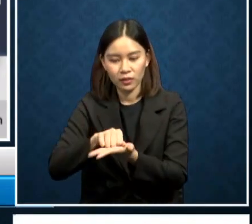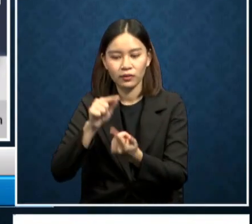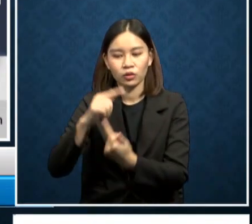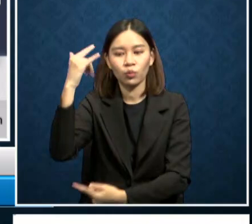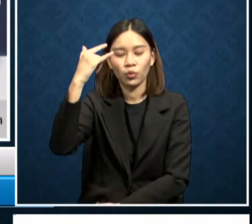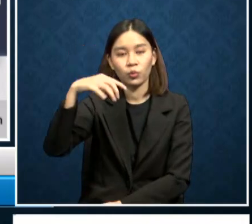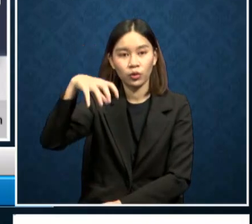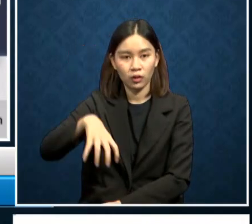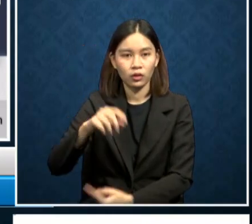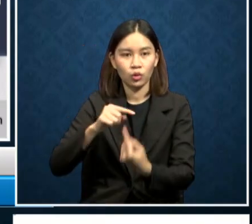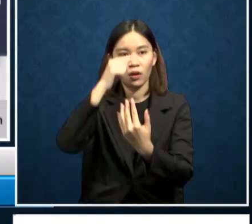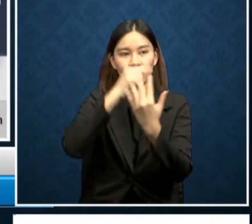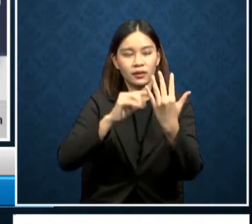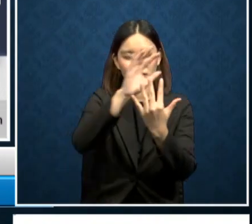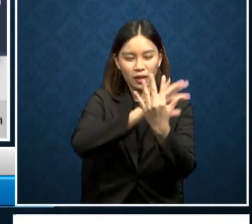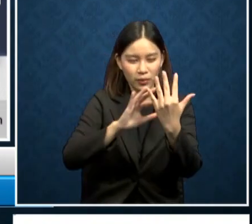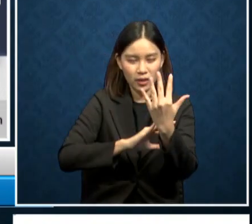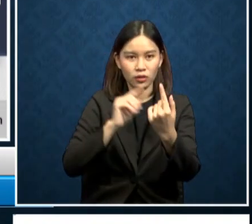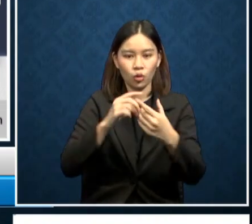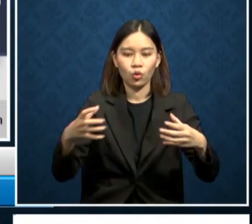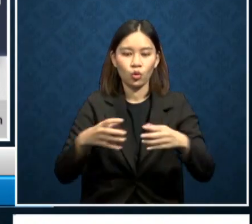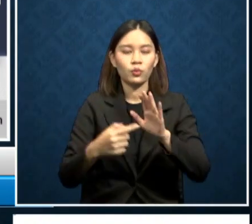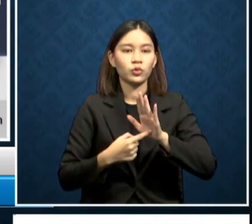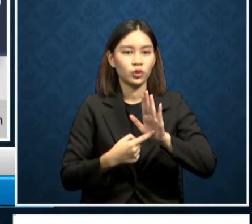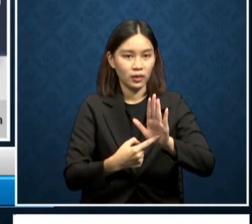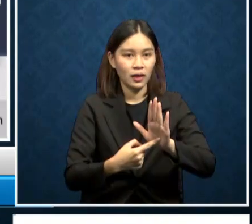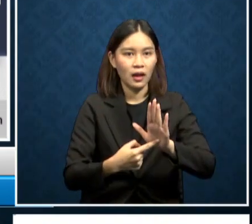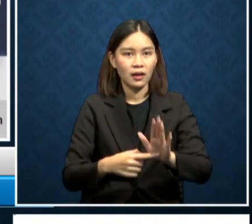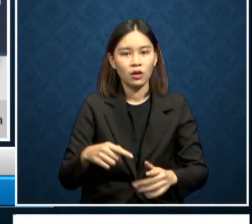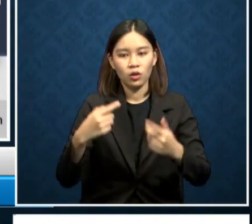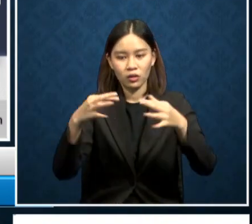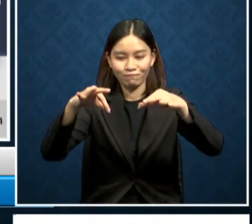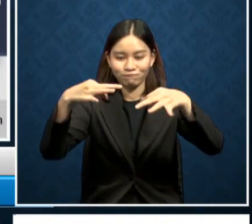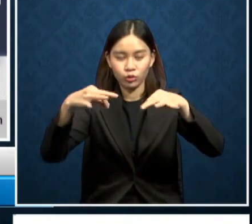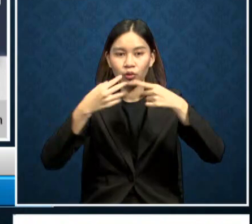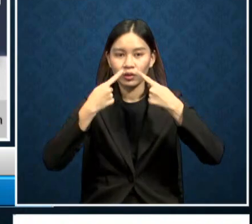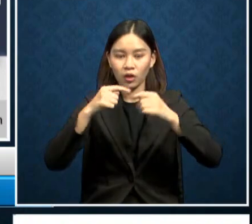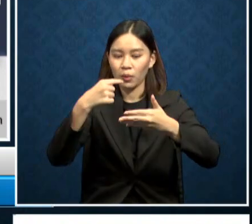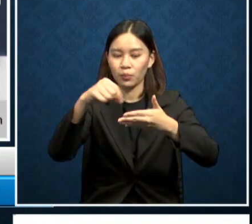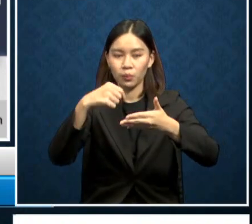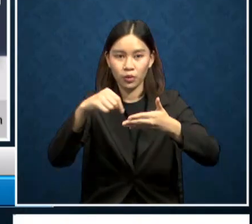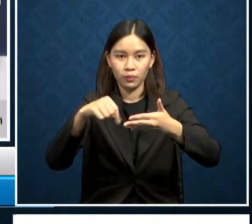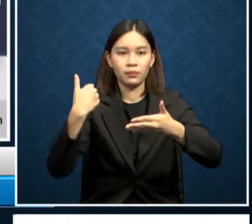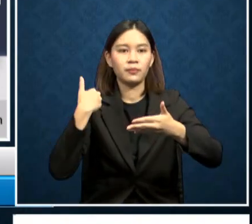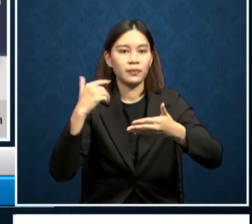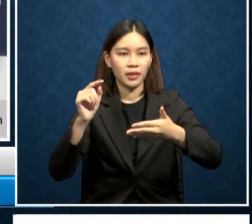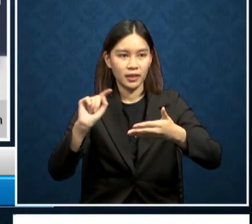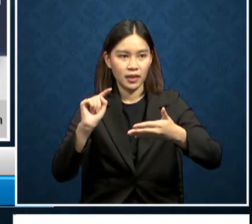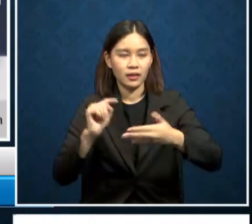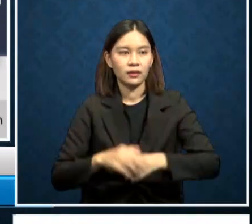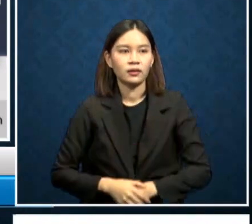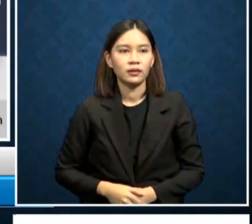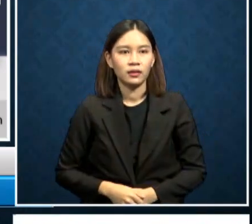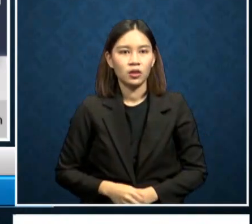อากาศยานในประเทศไทยจากกลุ่มตัวอย่างของผู้ตอบแบบสอบฐานพบว่าส่วน